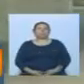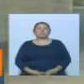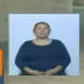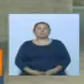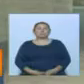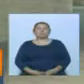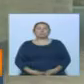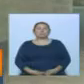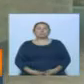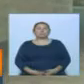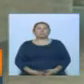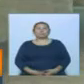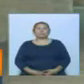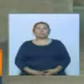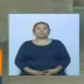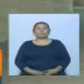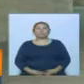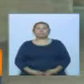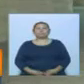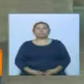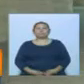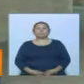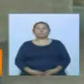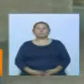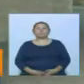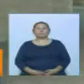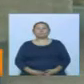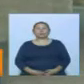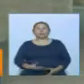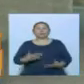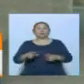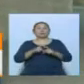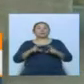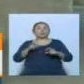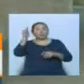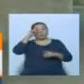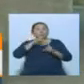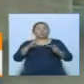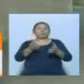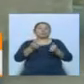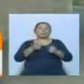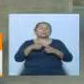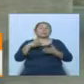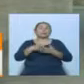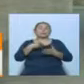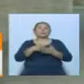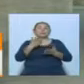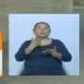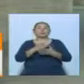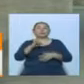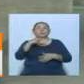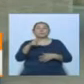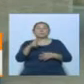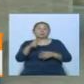картада алган, ягни мектеп окуучусу студент болсун. Школьник или студент может получить транспортную карту при наличии